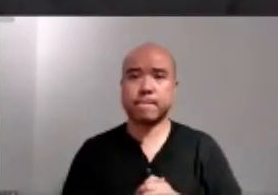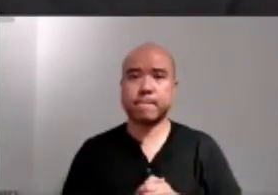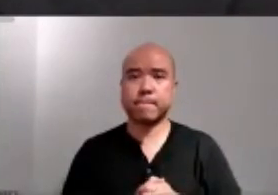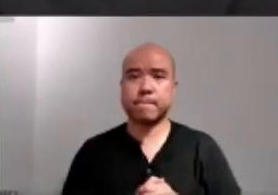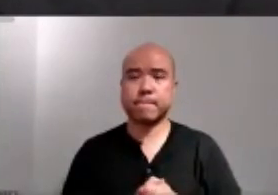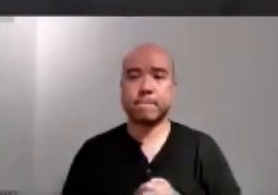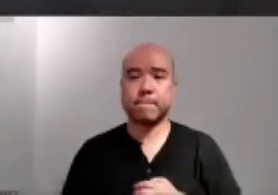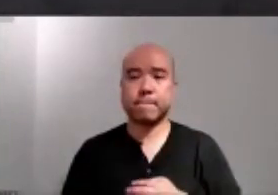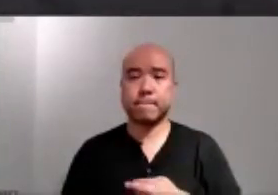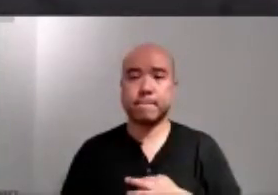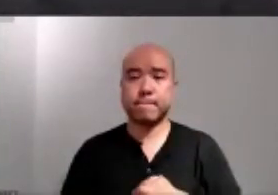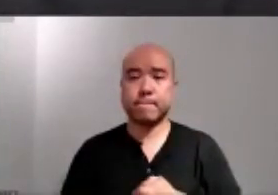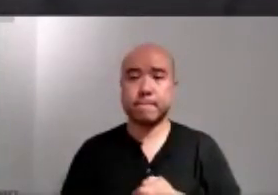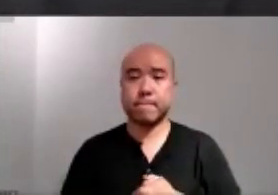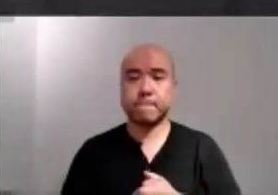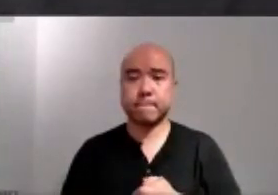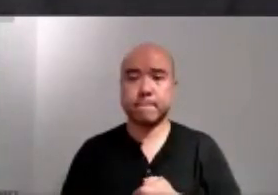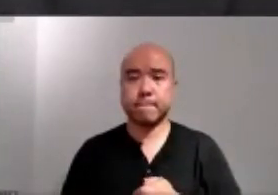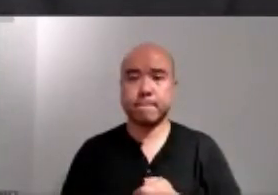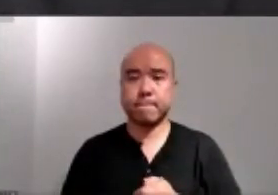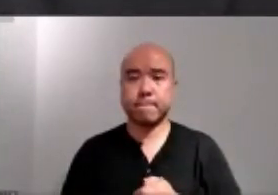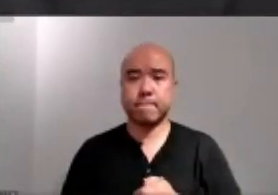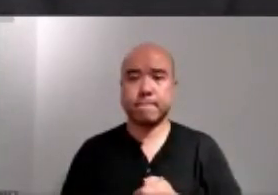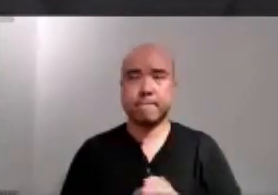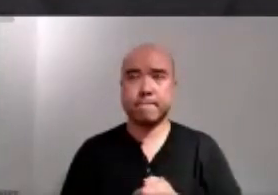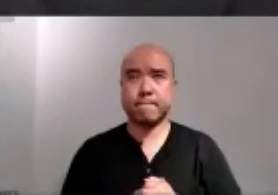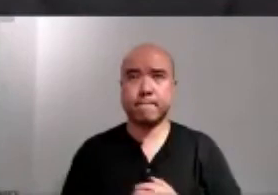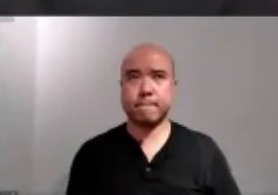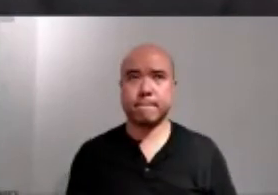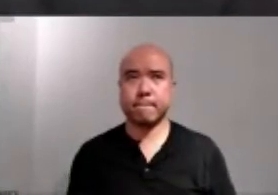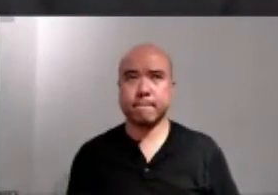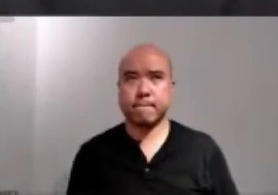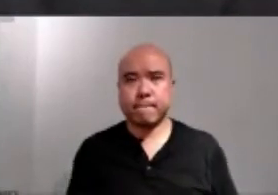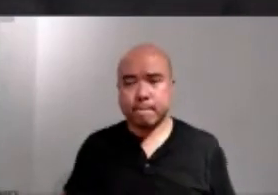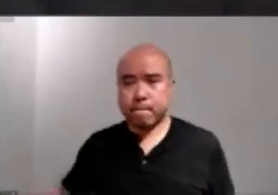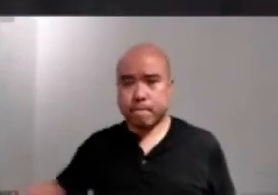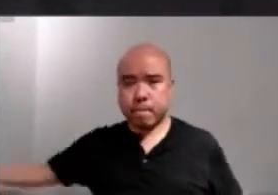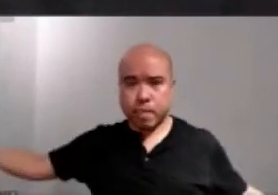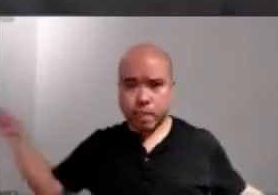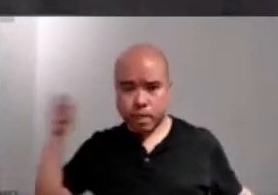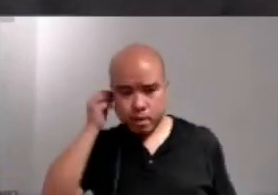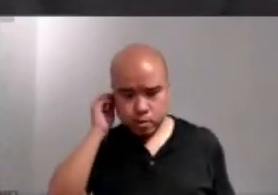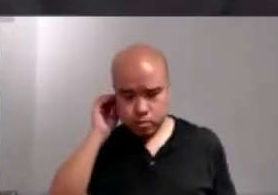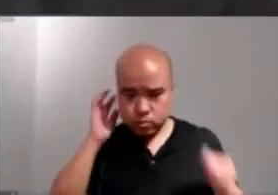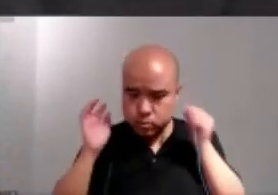지 Yes. Actually, 2 years ago, we invited